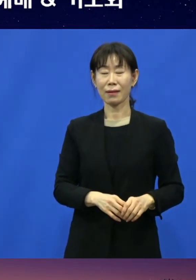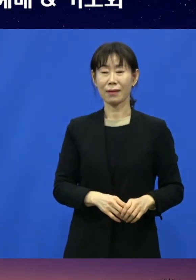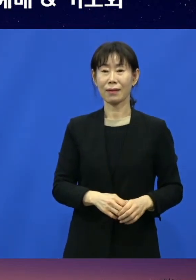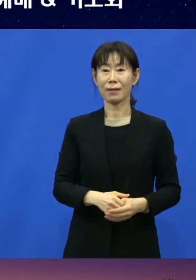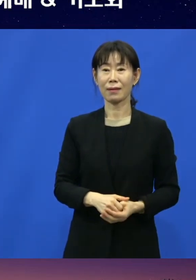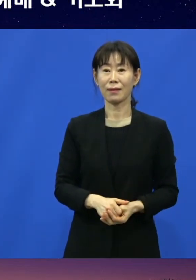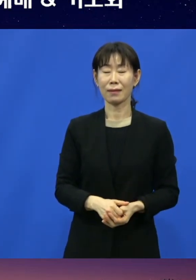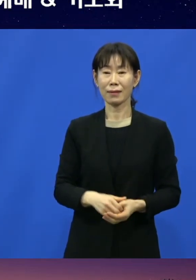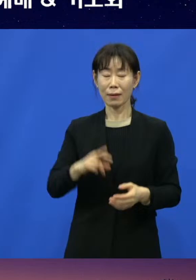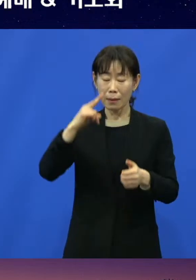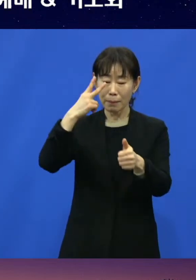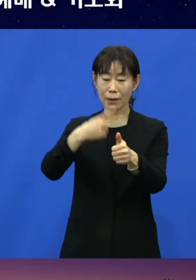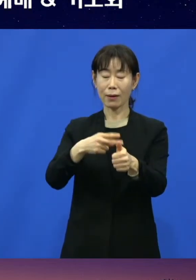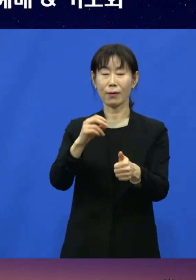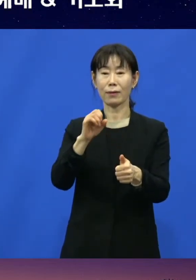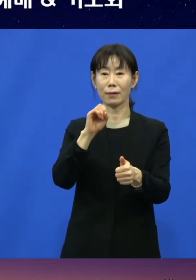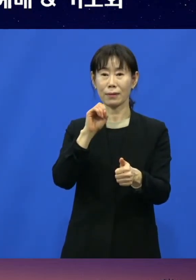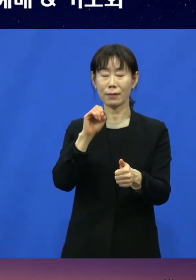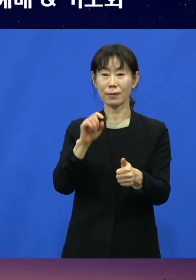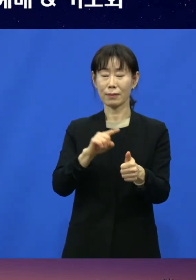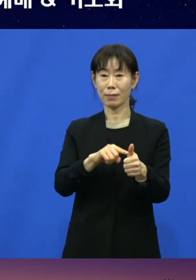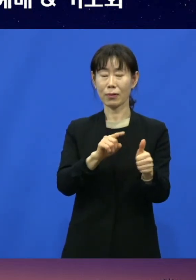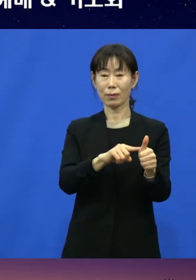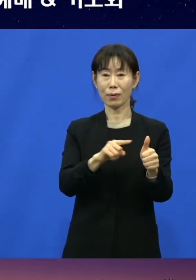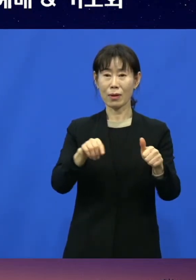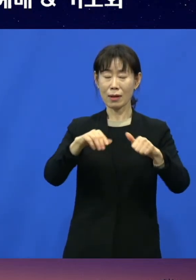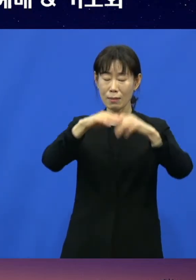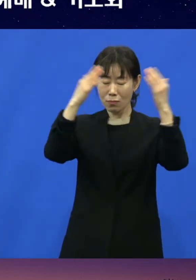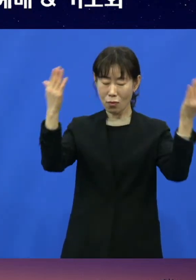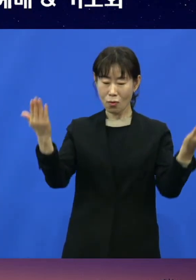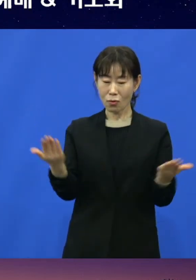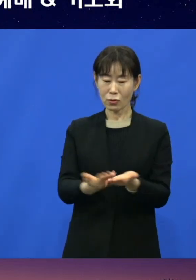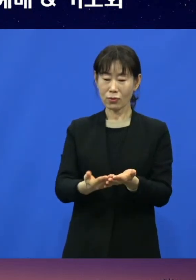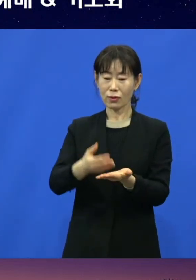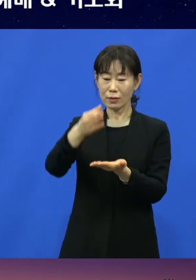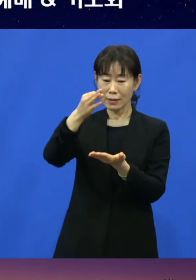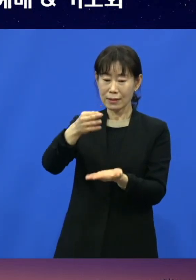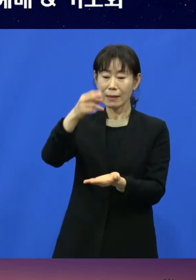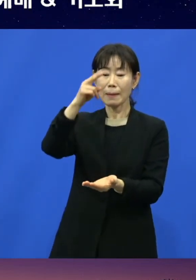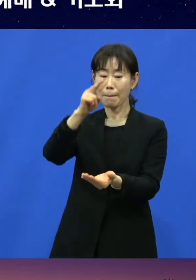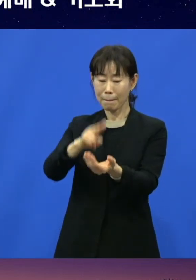그러니까 바울은 여러분, 자신의 모든 걸 다 팔아서